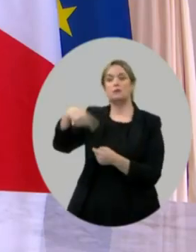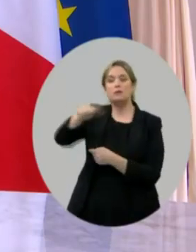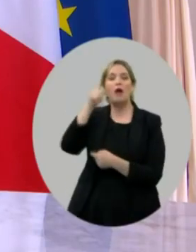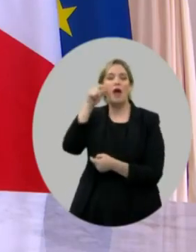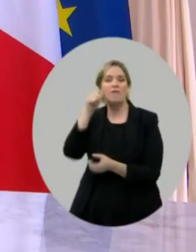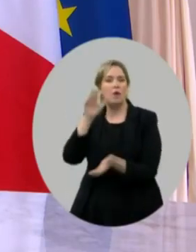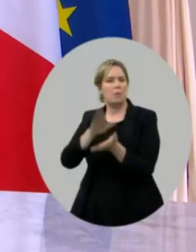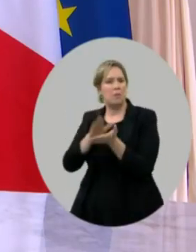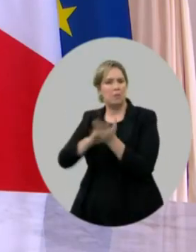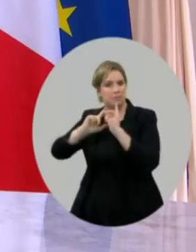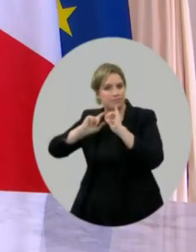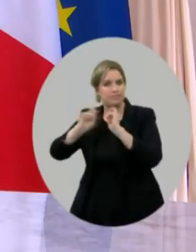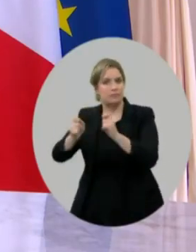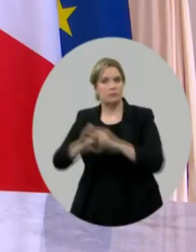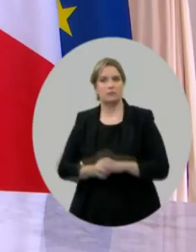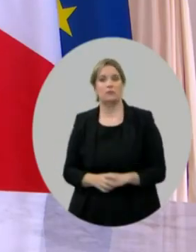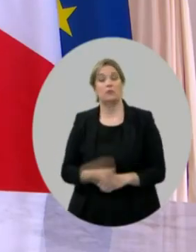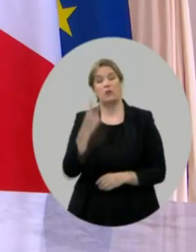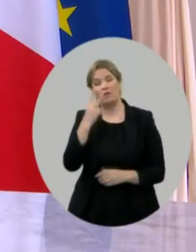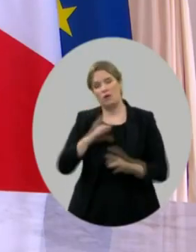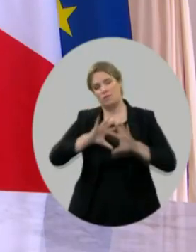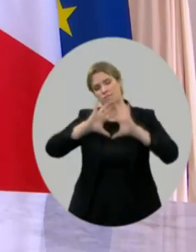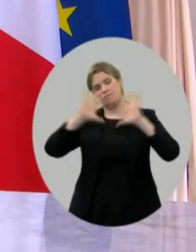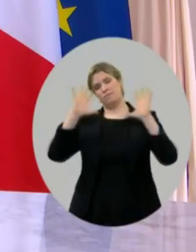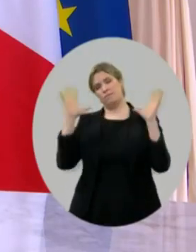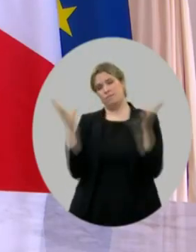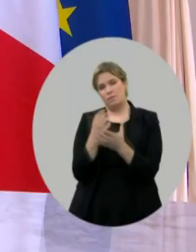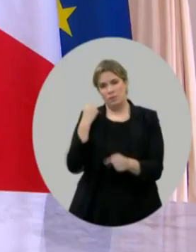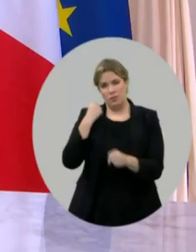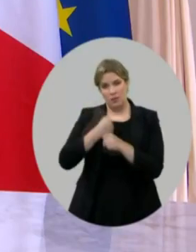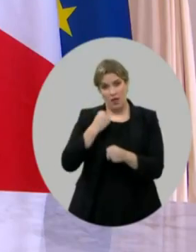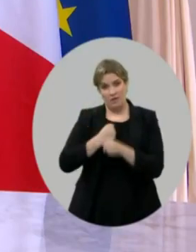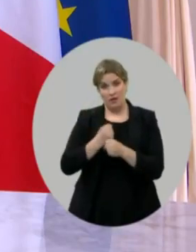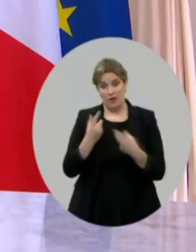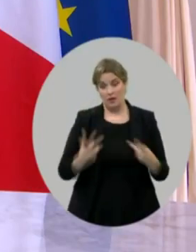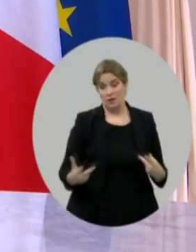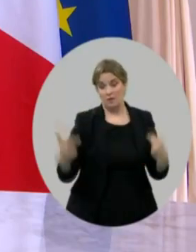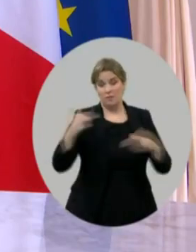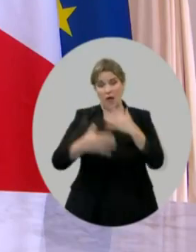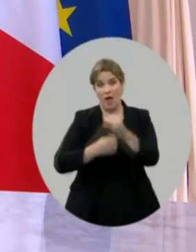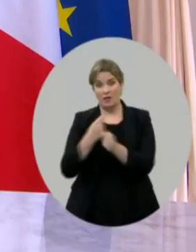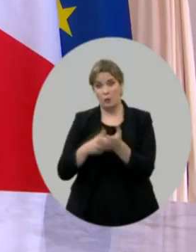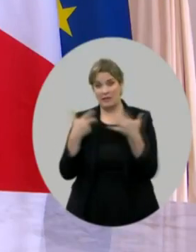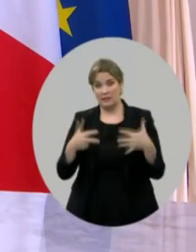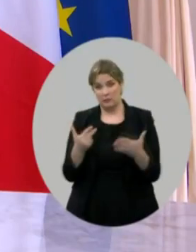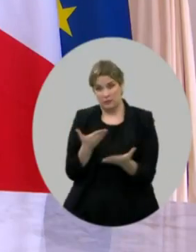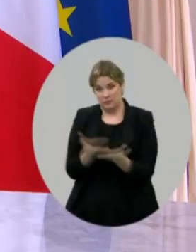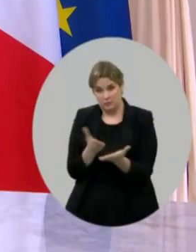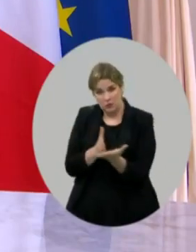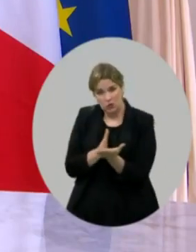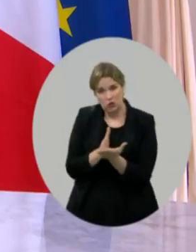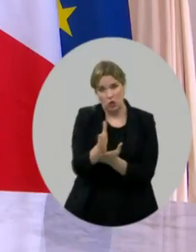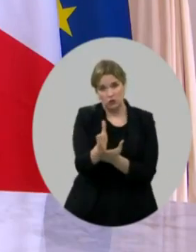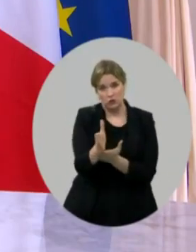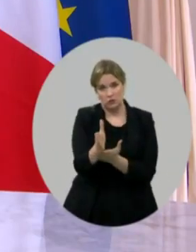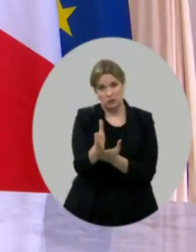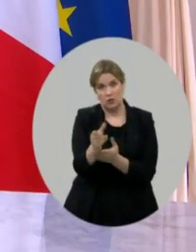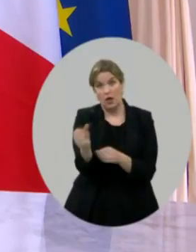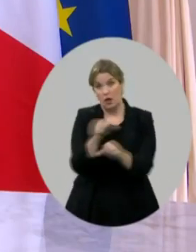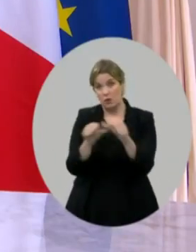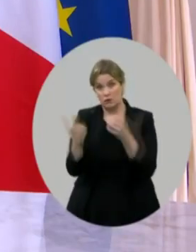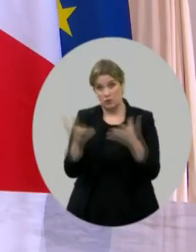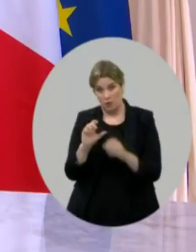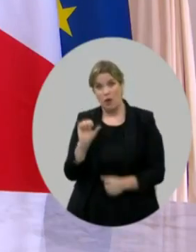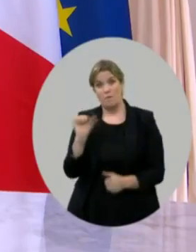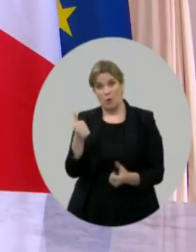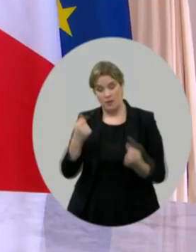voyez, tous ces chantiers jalonneront l'année 2018 et impliqueront un engagement plein et